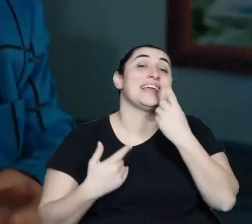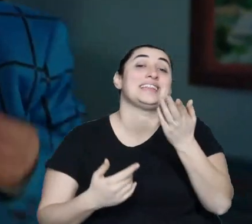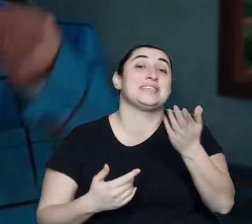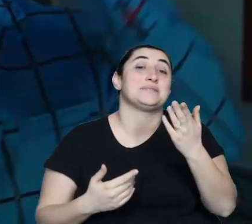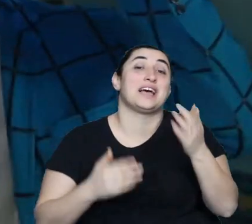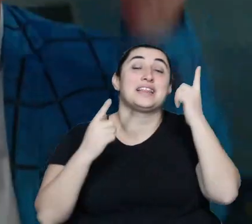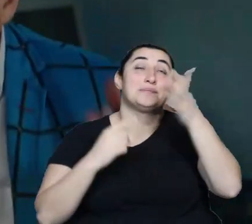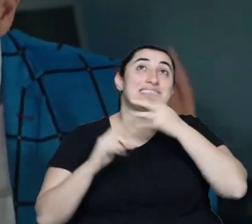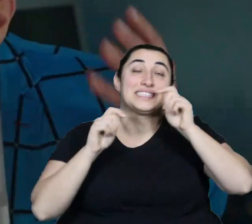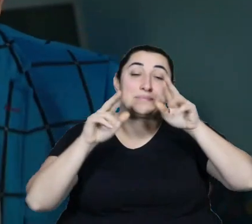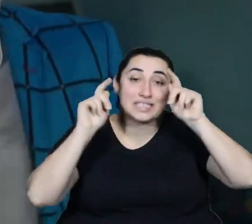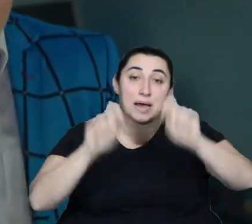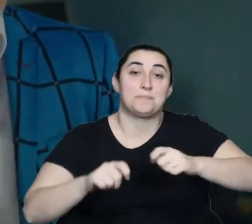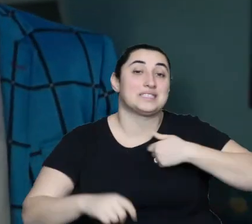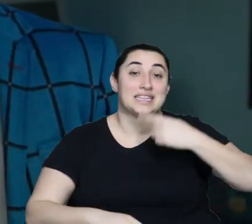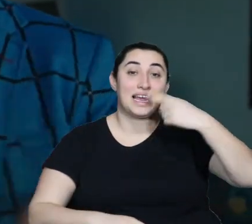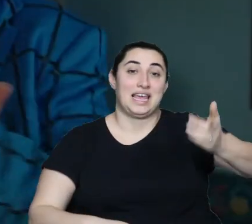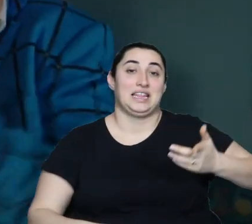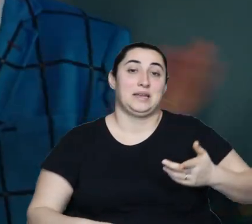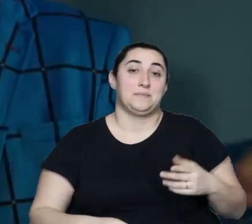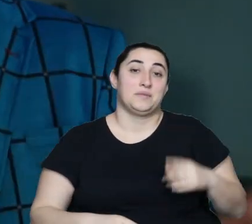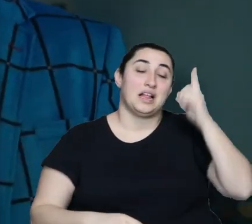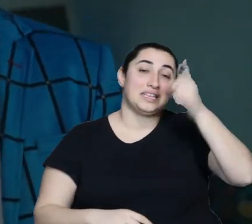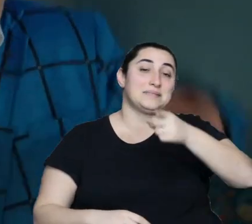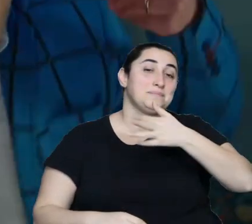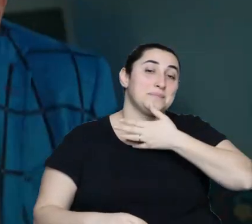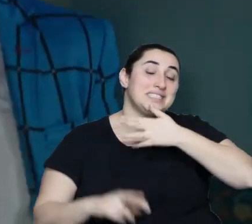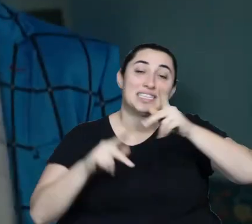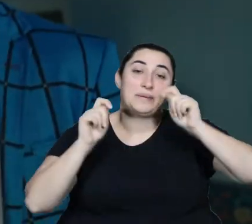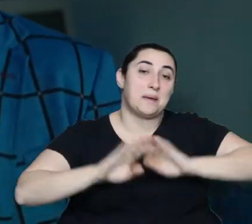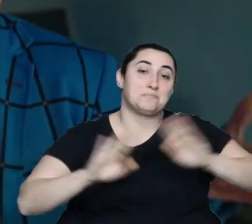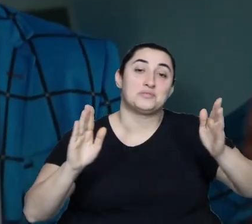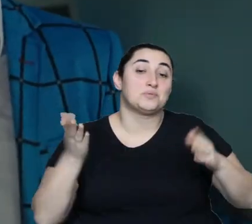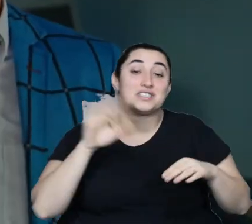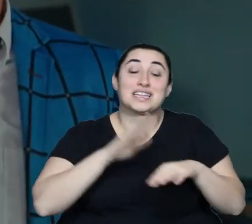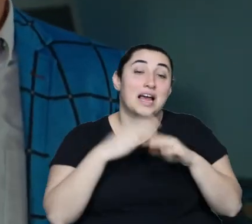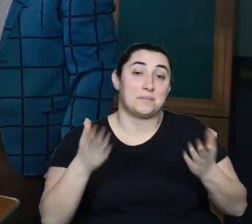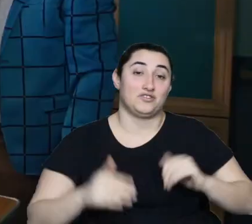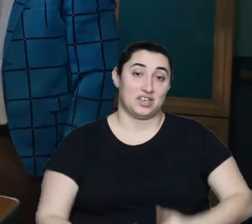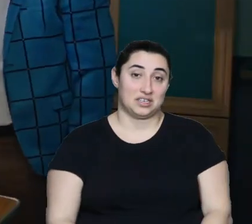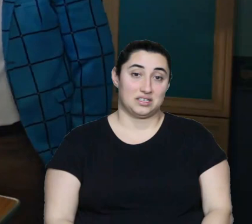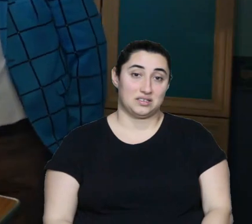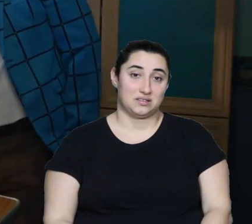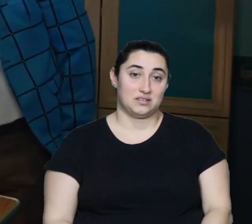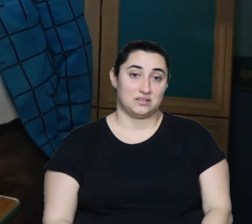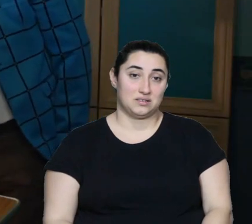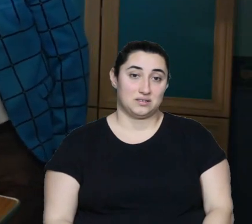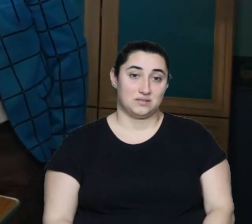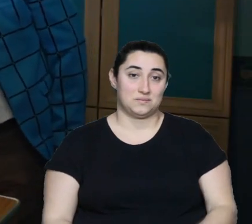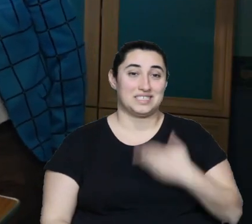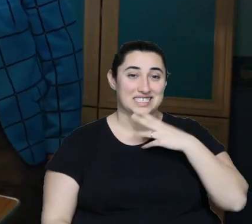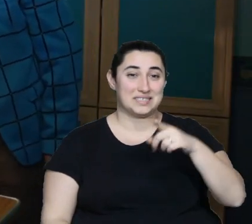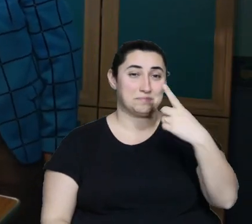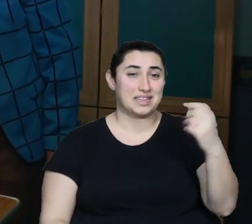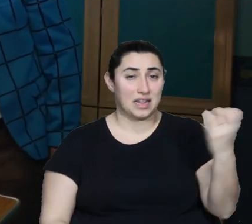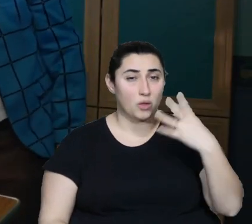sana? Allah seni bildiği gibi yapsın diyeceğim ama. Allah zaten seni bildiği gibi yapmış, daha ne yapsın sana yani? Lan şu kızımdan benim var ya bin tane olsun,